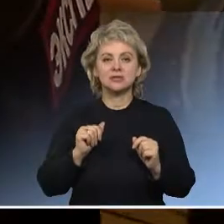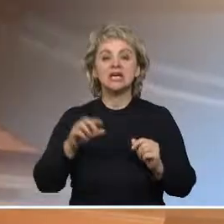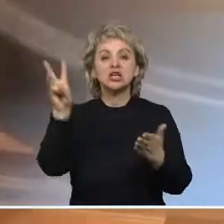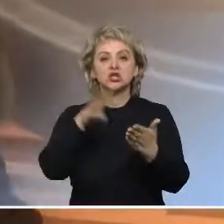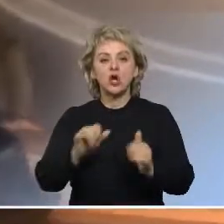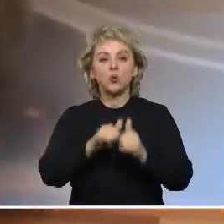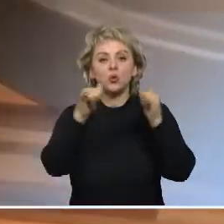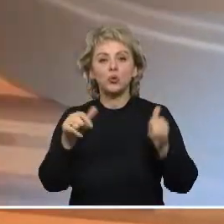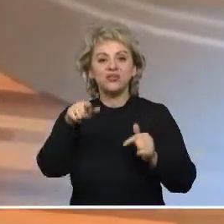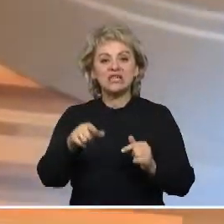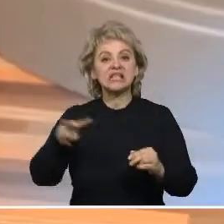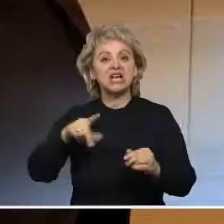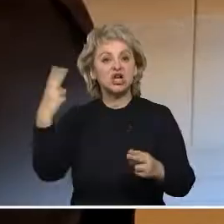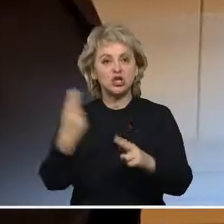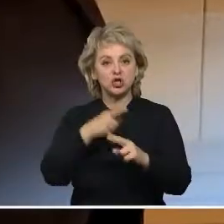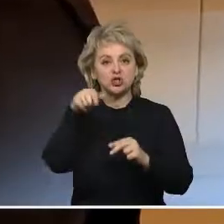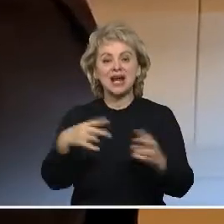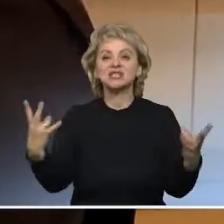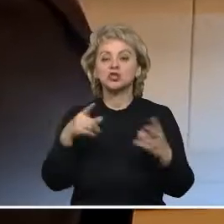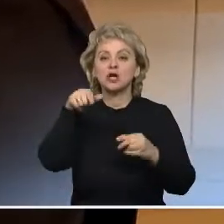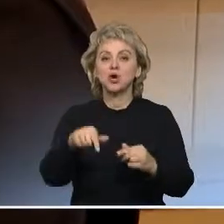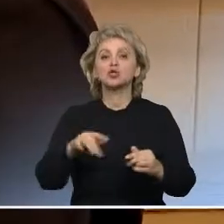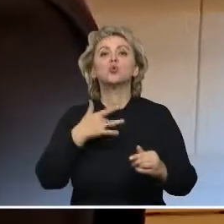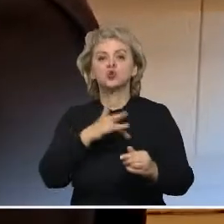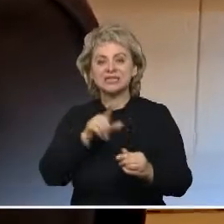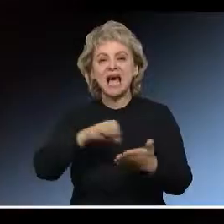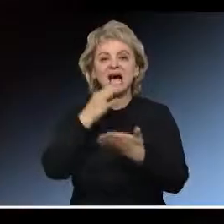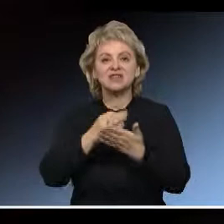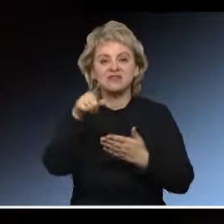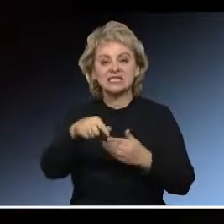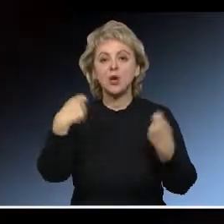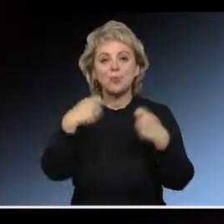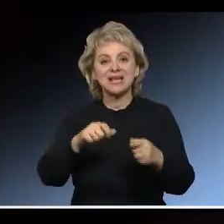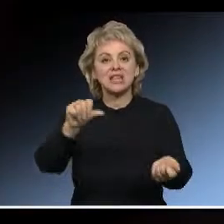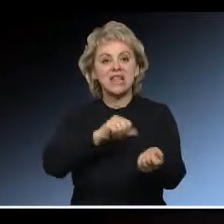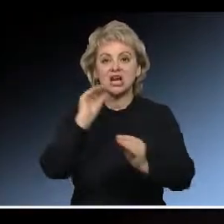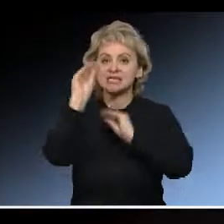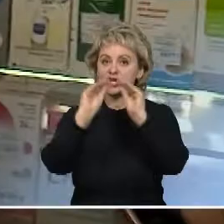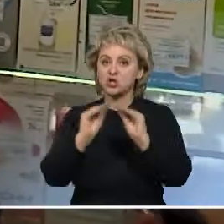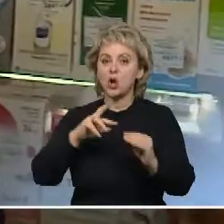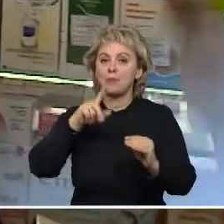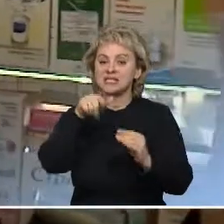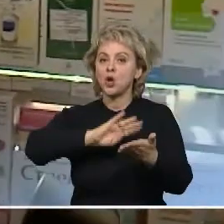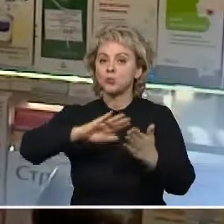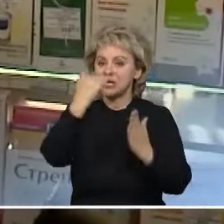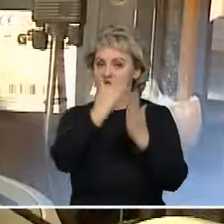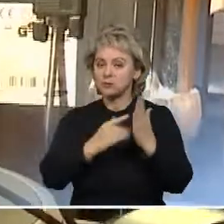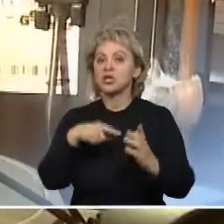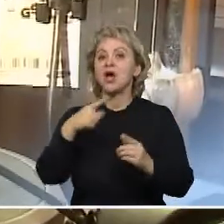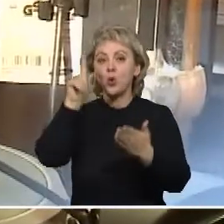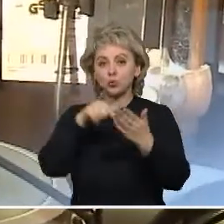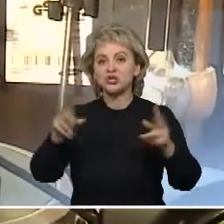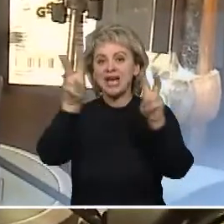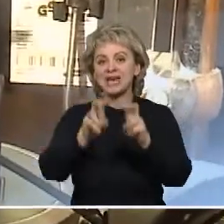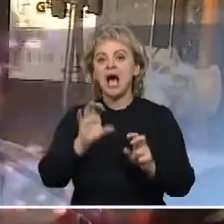Штрафы увеличить, лицензии лишать. В необходимости ужесточить ответственность за продажу наркосодержащих препаратов без рецепта убеждают рейды